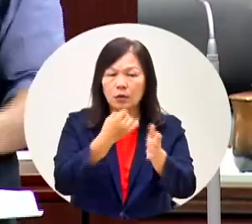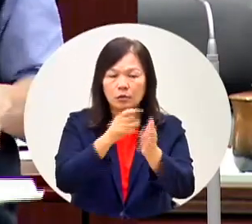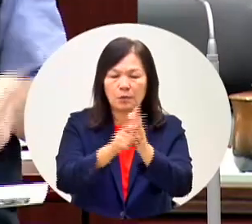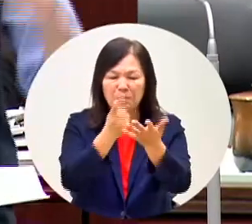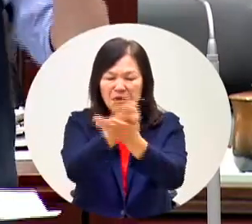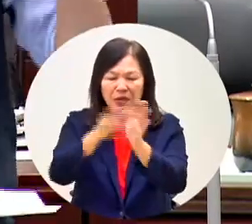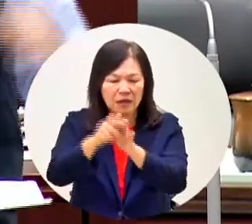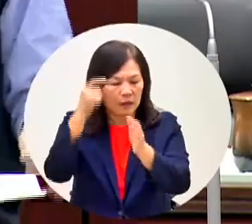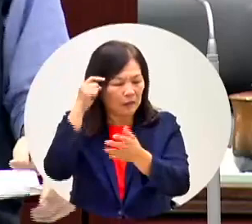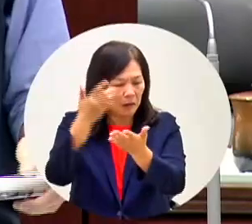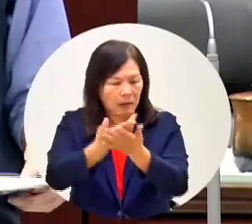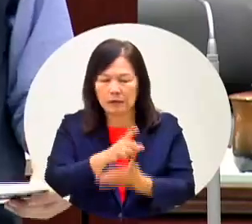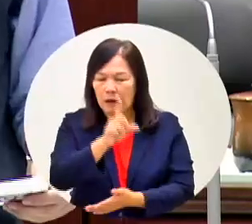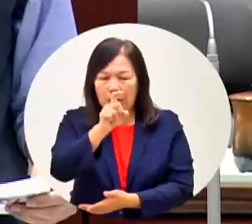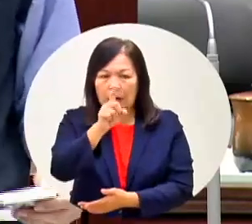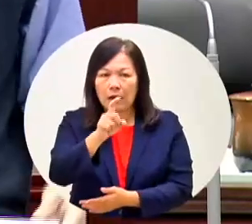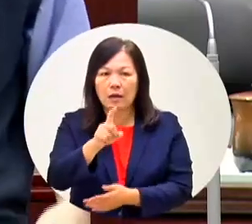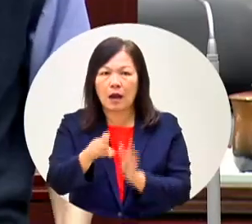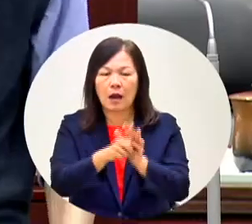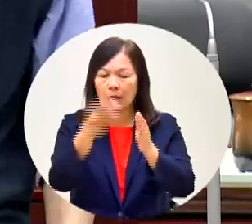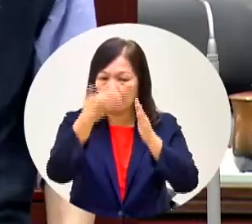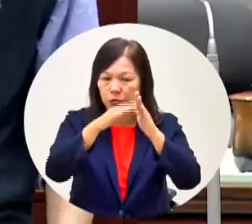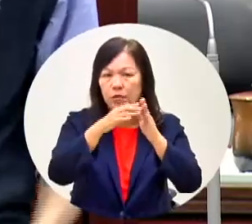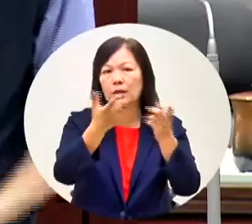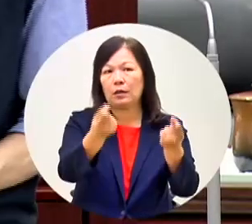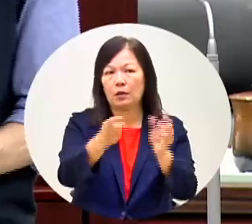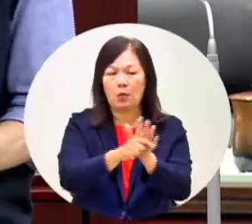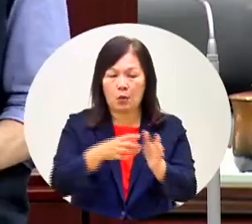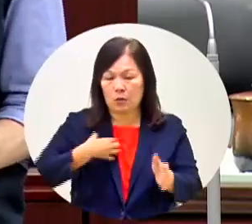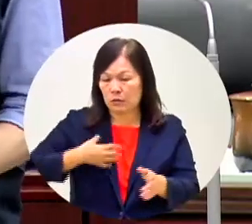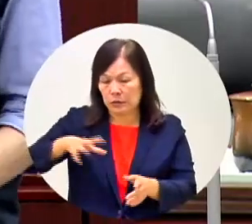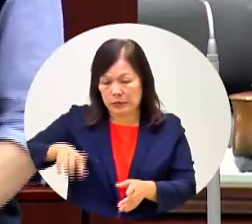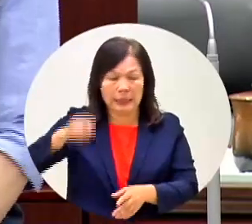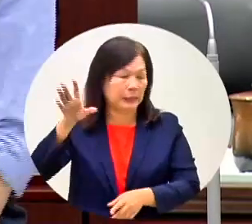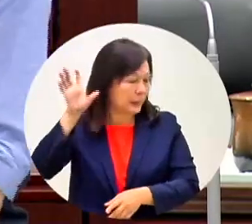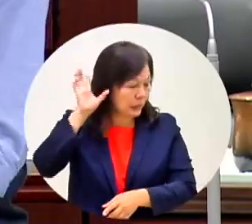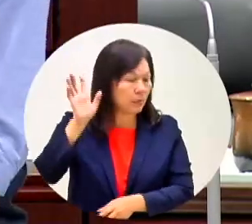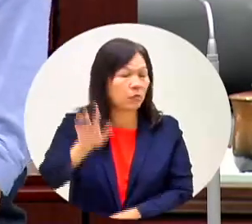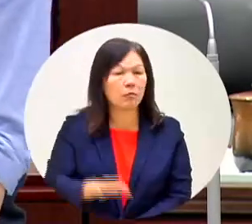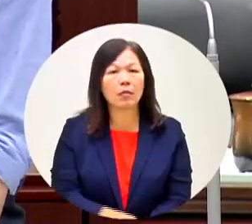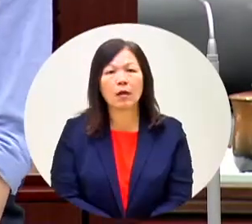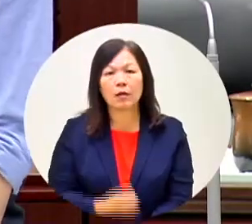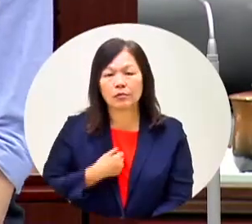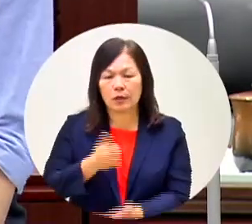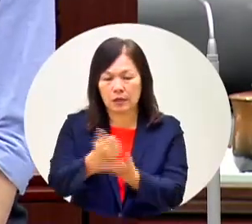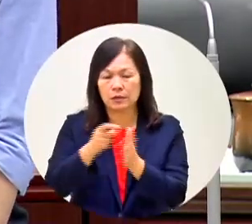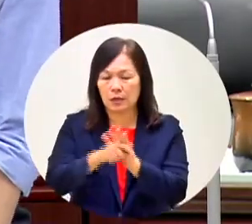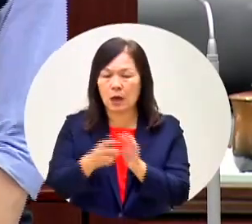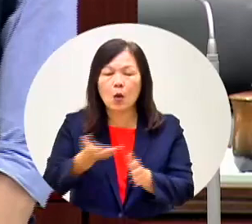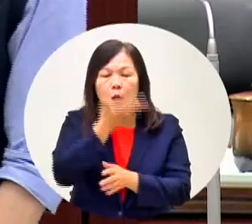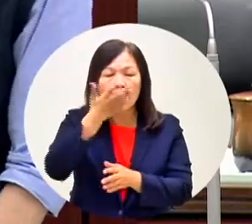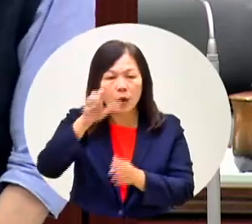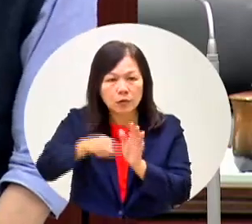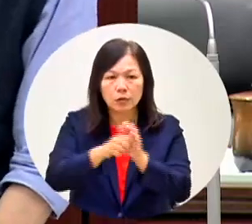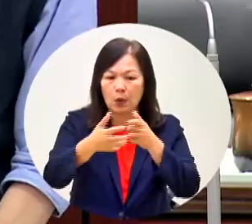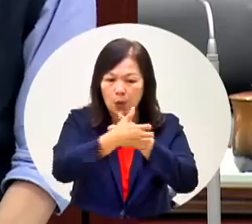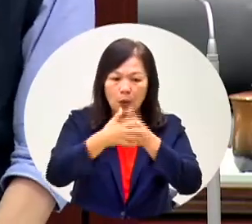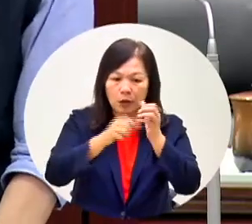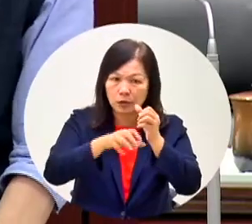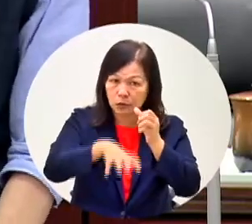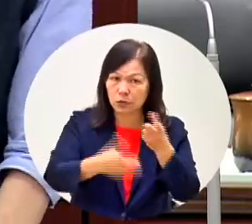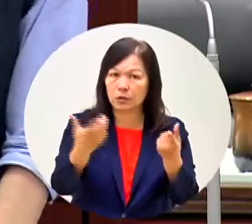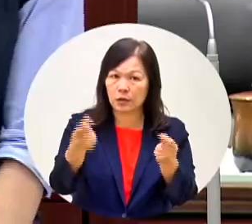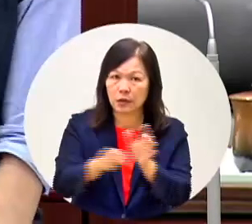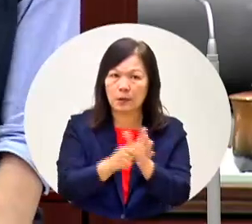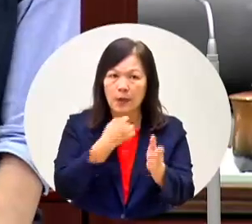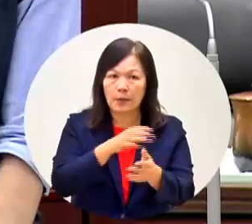学校，这我还第一次听到。所以我要拜托观光局跟卫生局这边，也一定要让提出来物件卖闹亏，